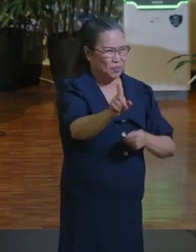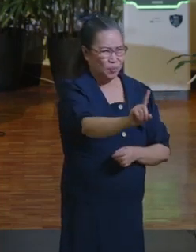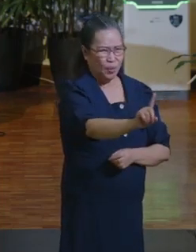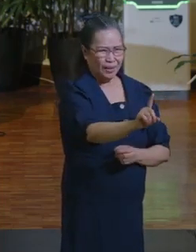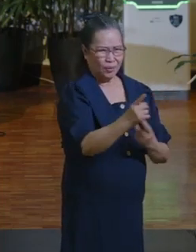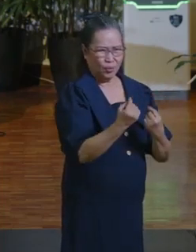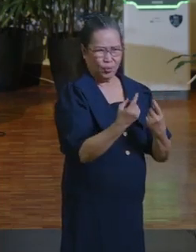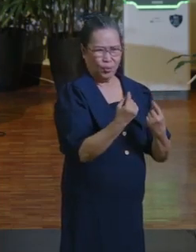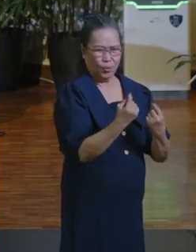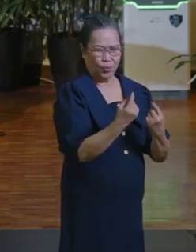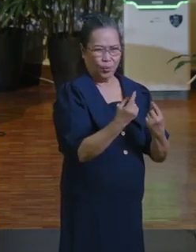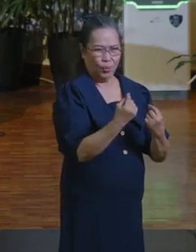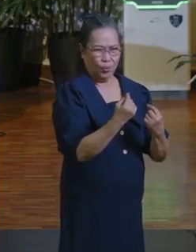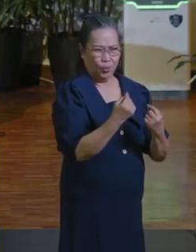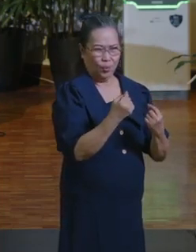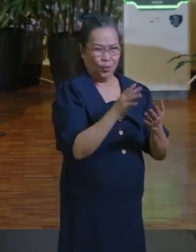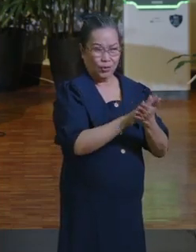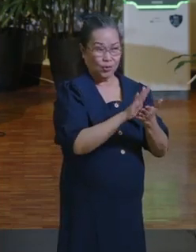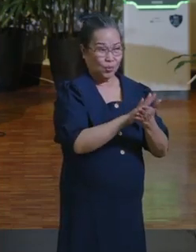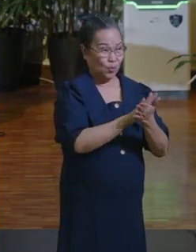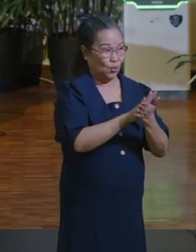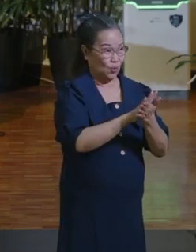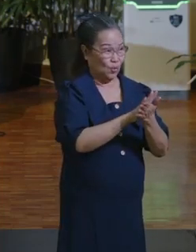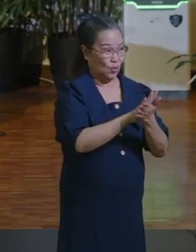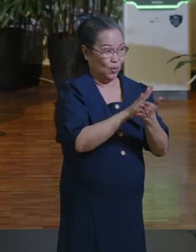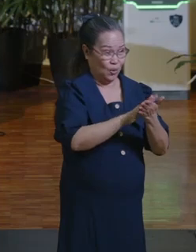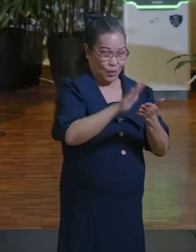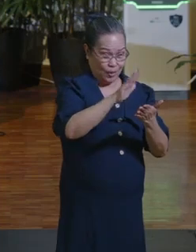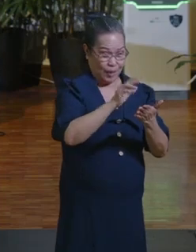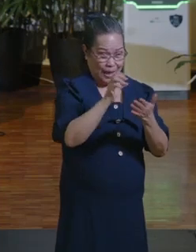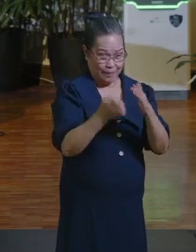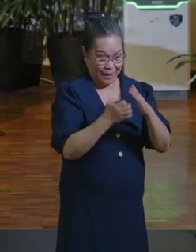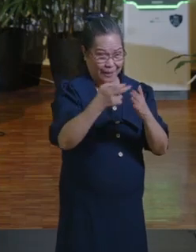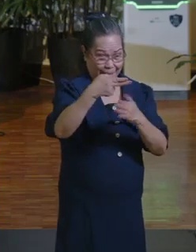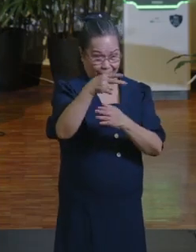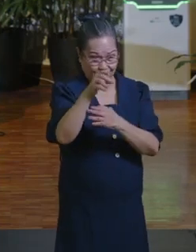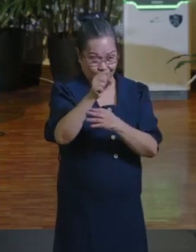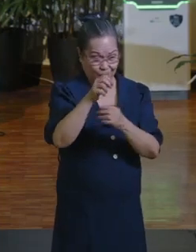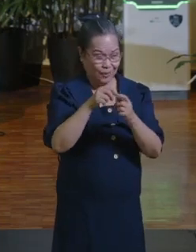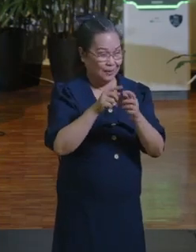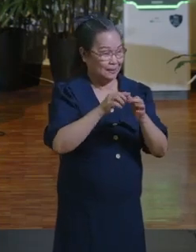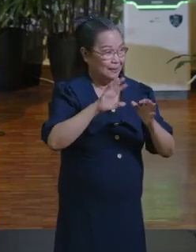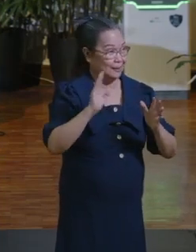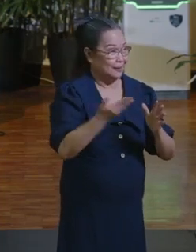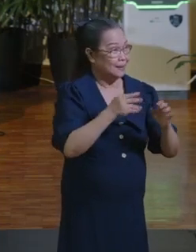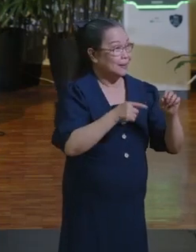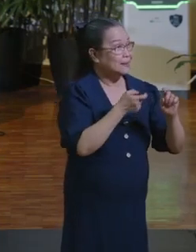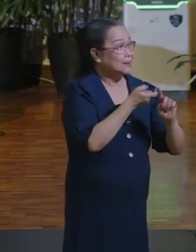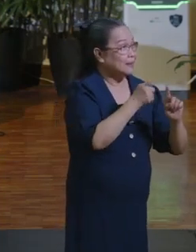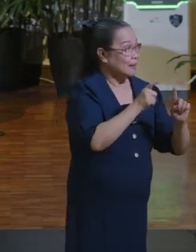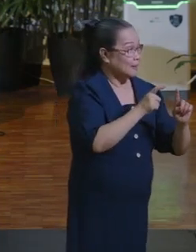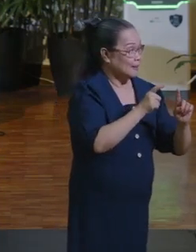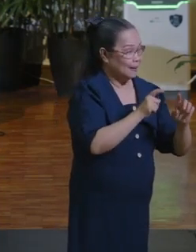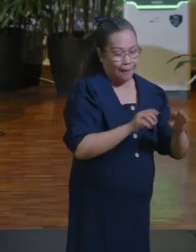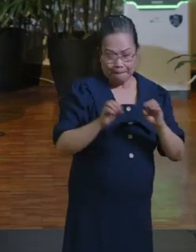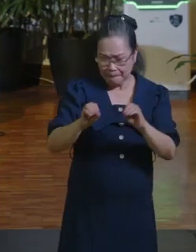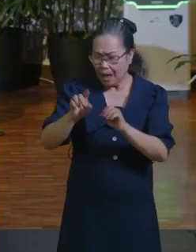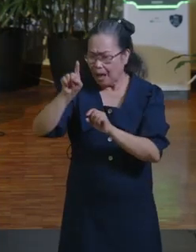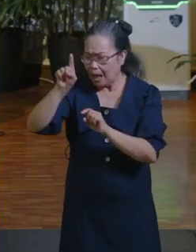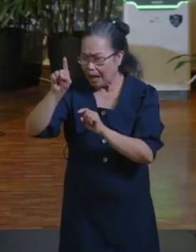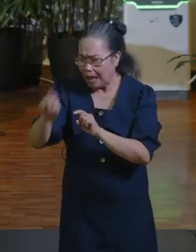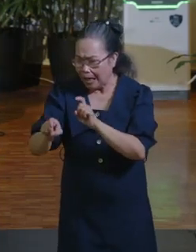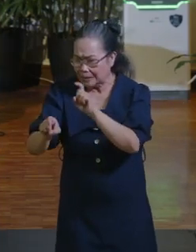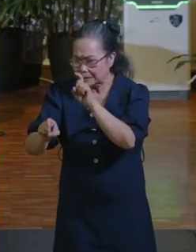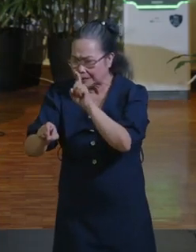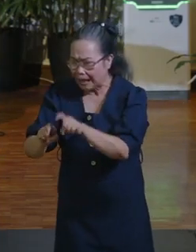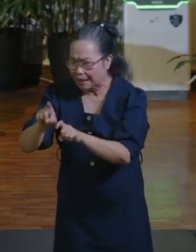nagtatrabaho sa akademya, ang paidagogos ay parang root ng pedagogy